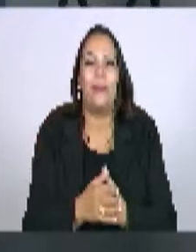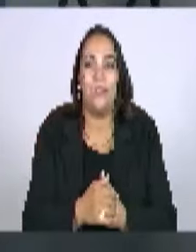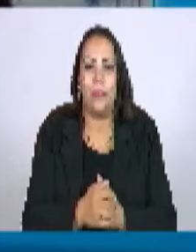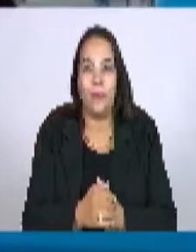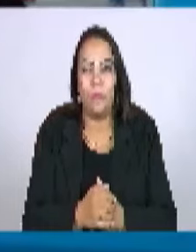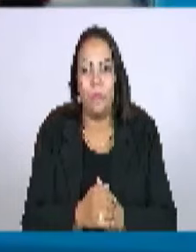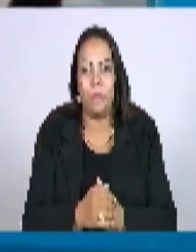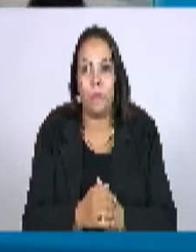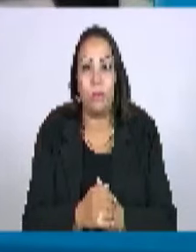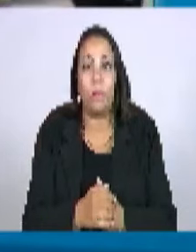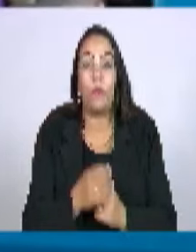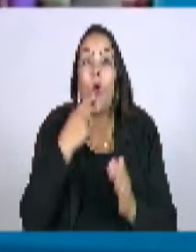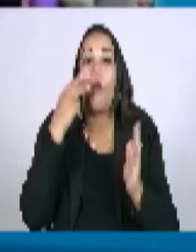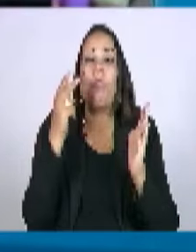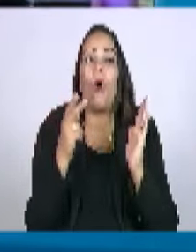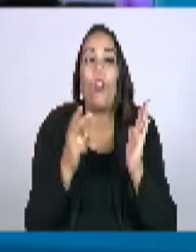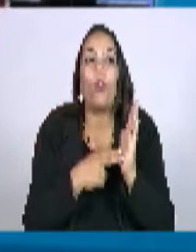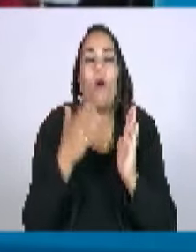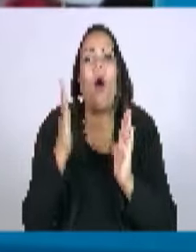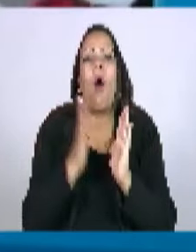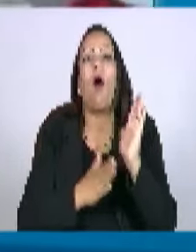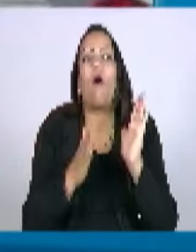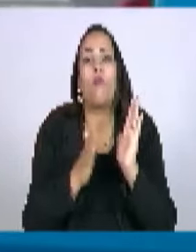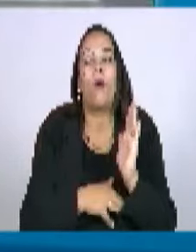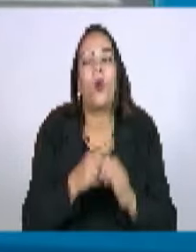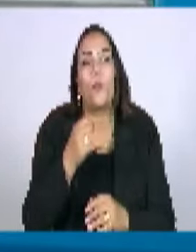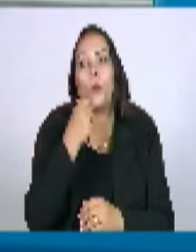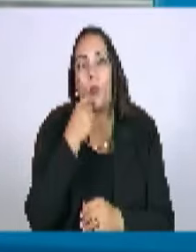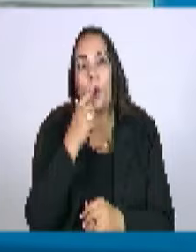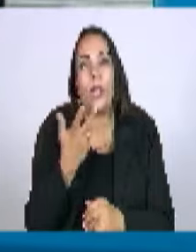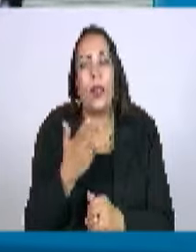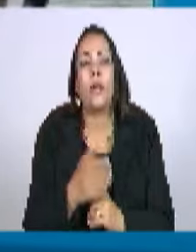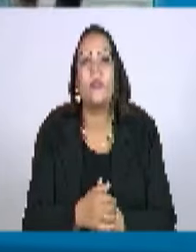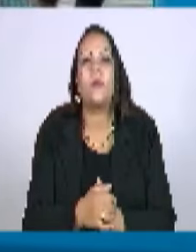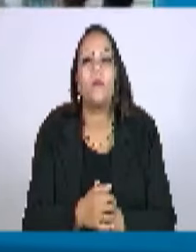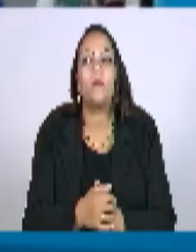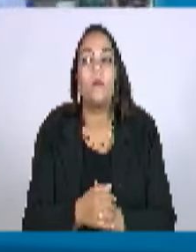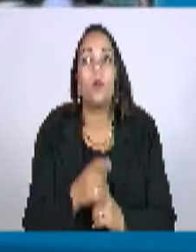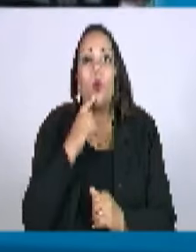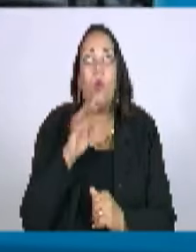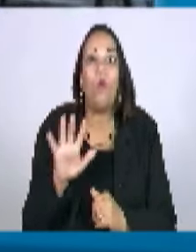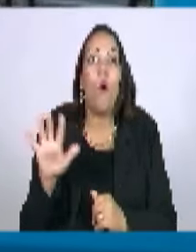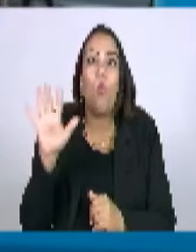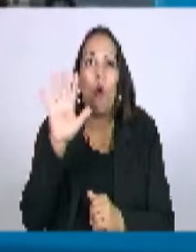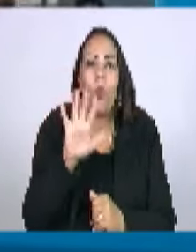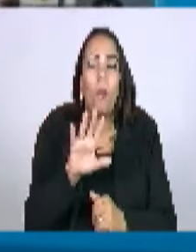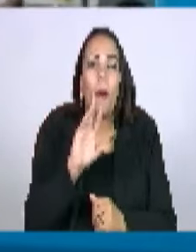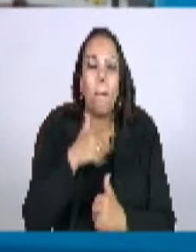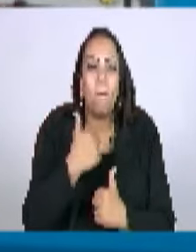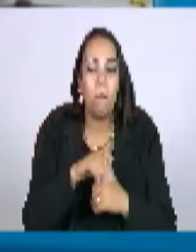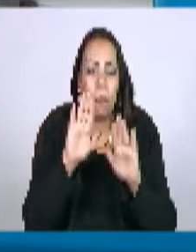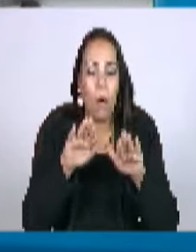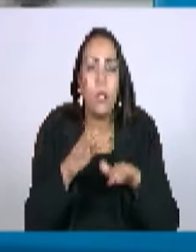الشرقيه تقرير خطير بيقول لك ان اوروبا اصبحت